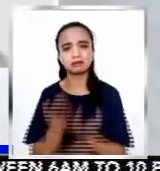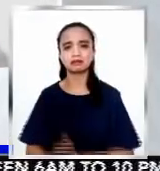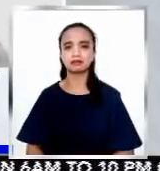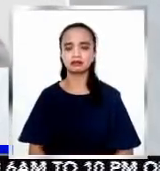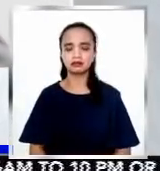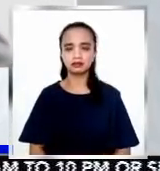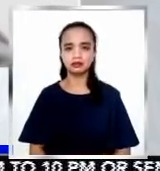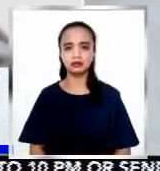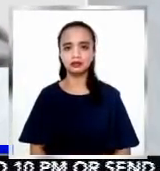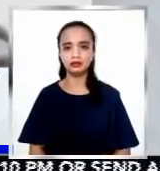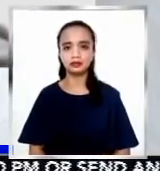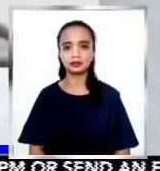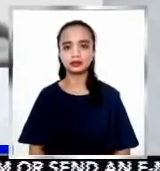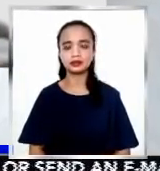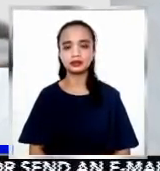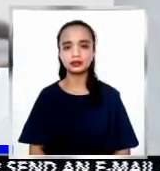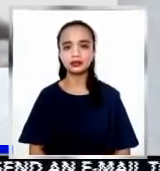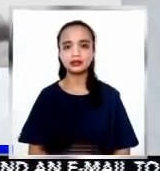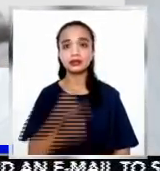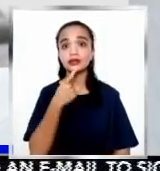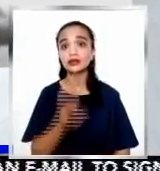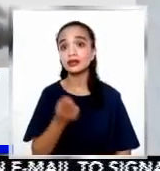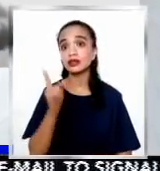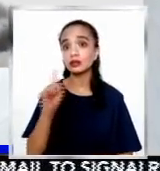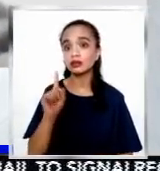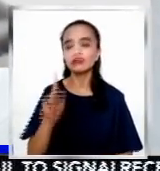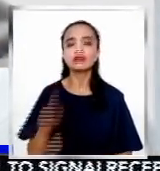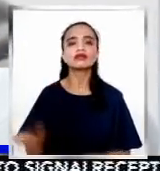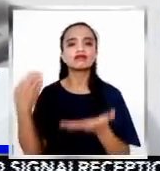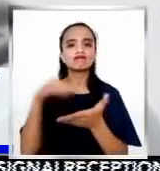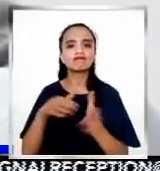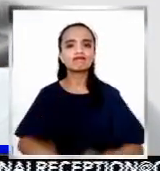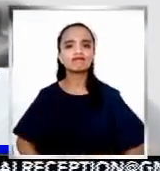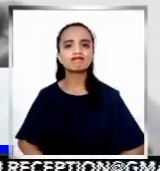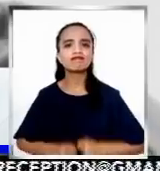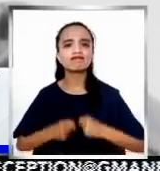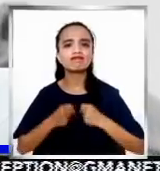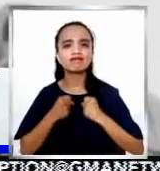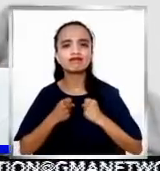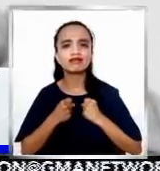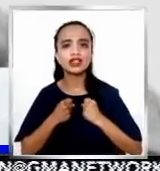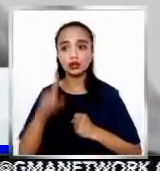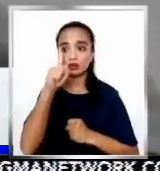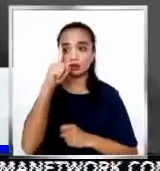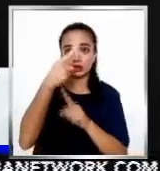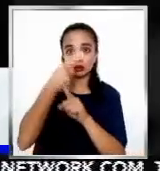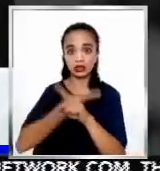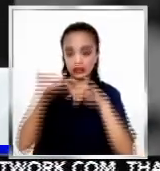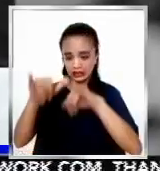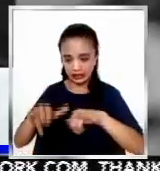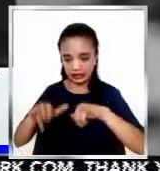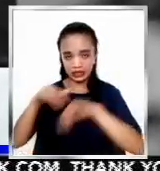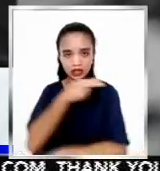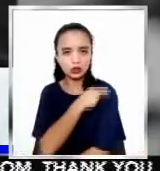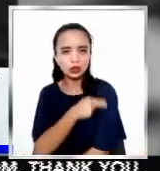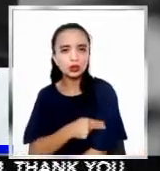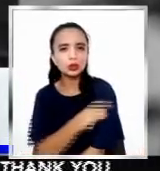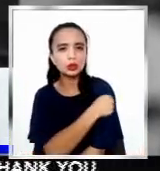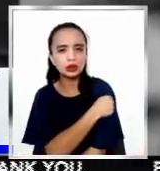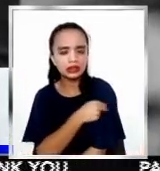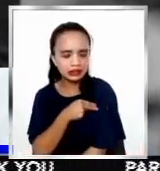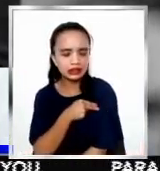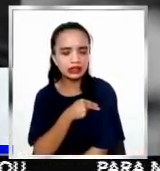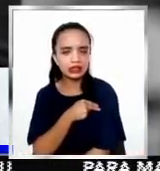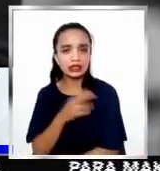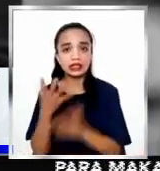At tila ba isang milagro na nakabangon mula sa pagkaratay ng mahigit 1 buwan sa ospital si Coach Roger. Pero matapos malampasan